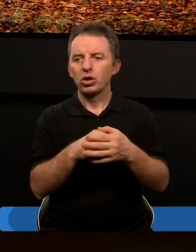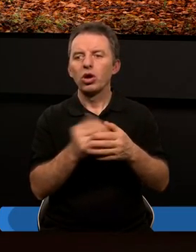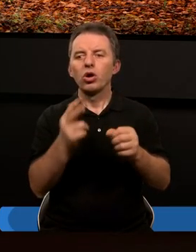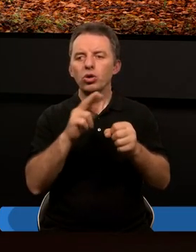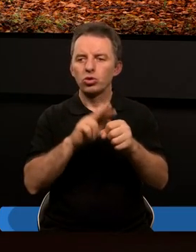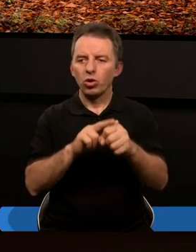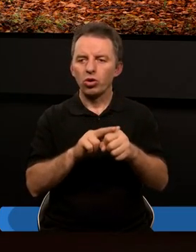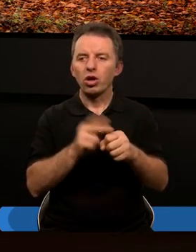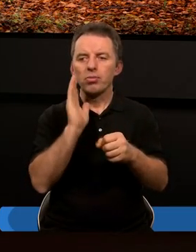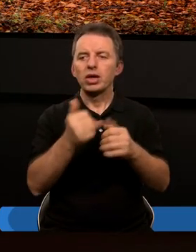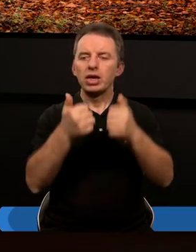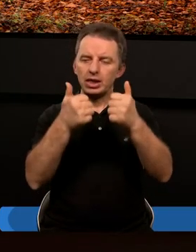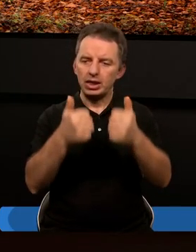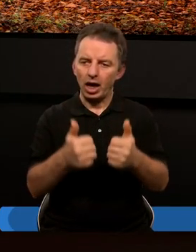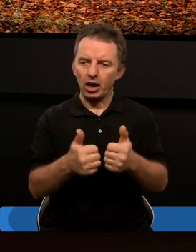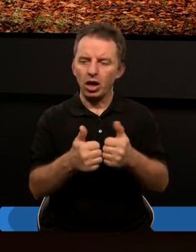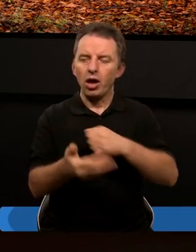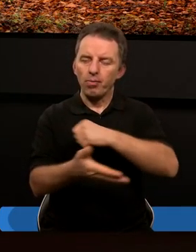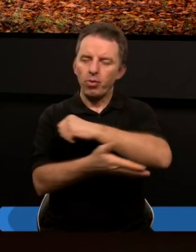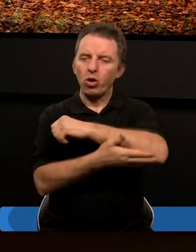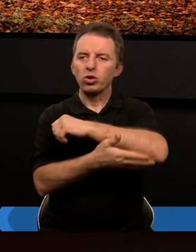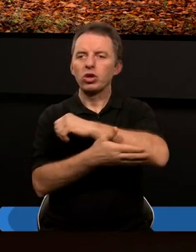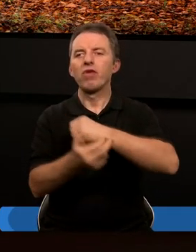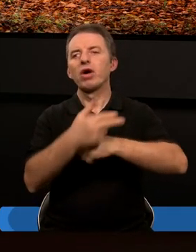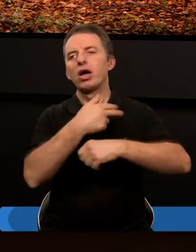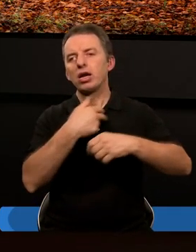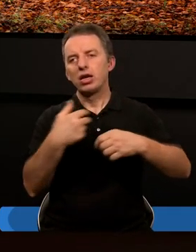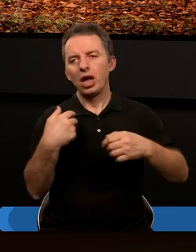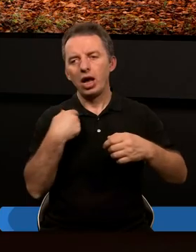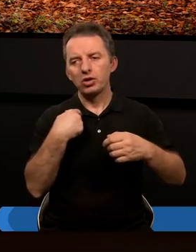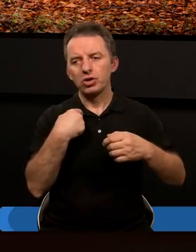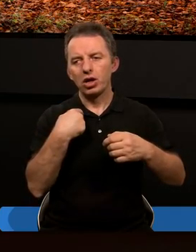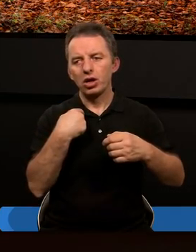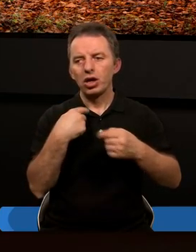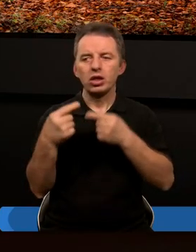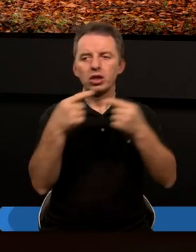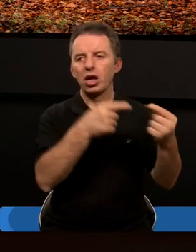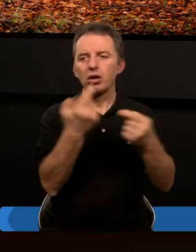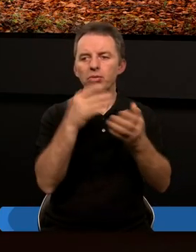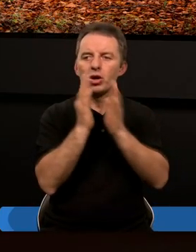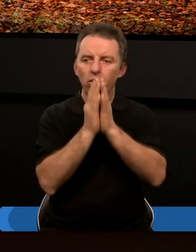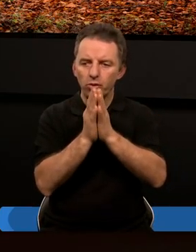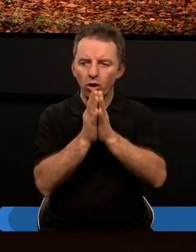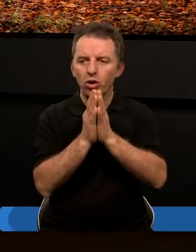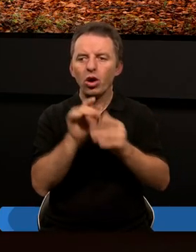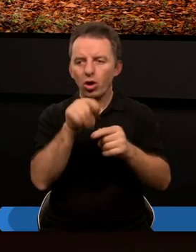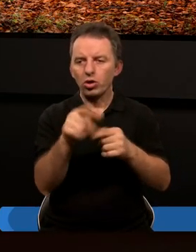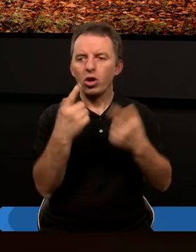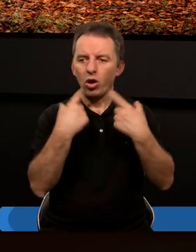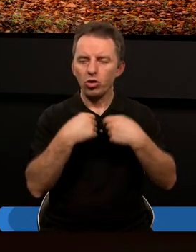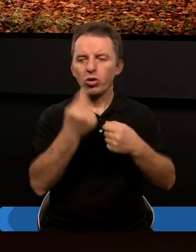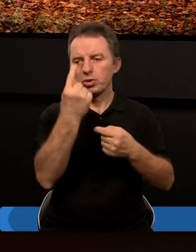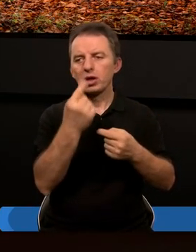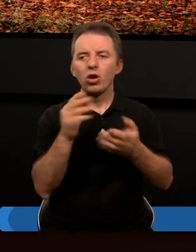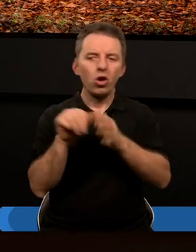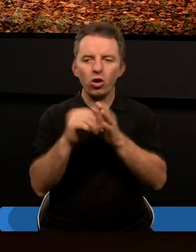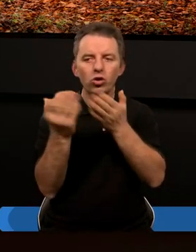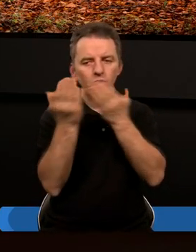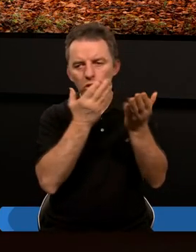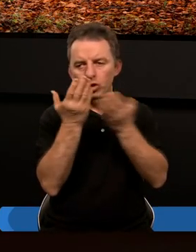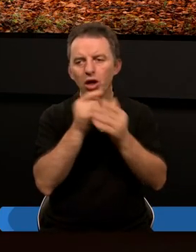który będzie stanowił podstawę naszej dalszej dyskusji. I bardzo proszę jedną osobę o odczytanie